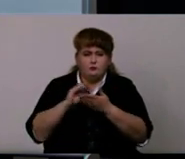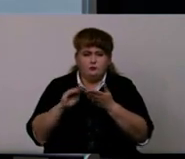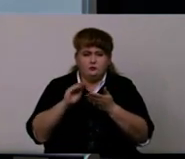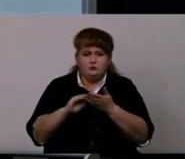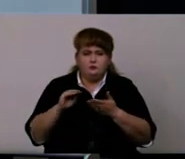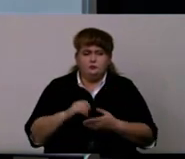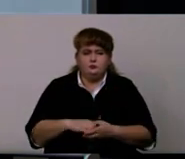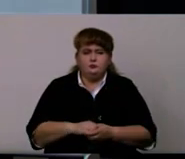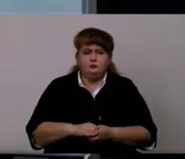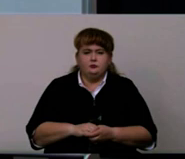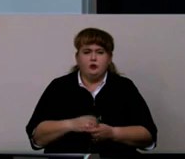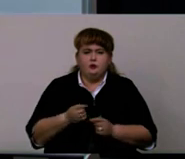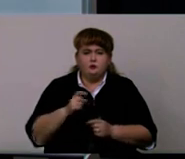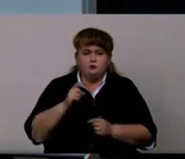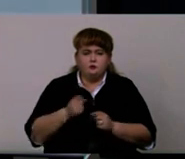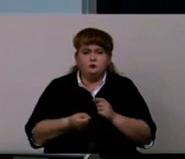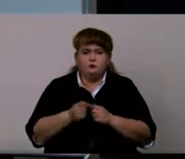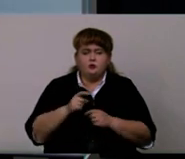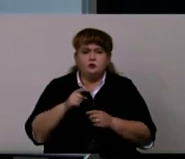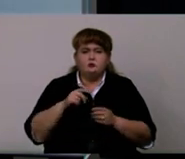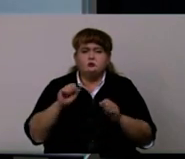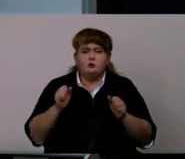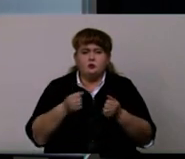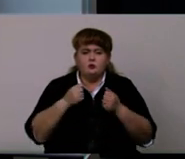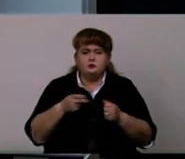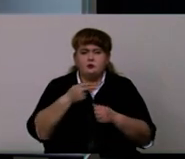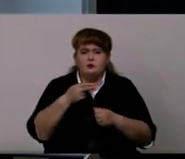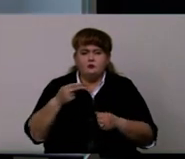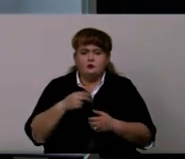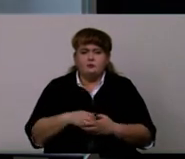2. Отсюда скорость равна